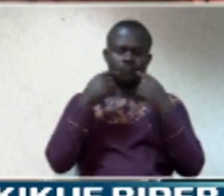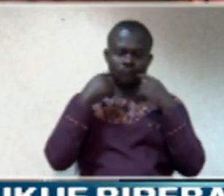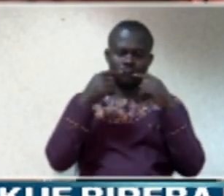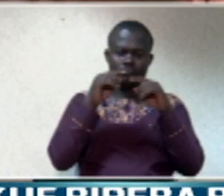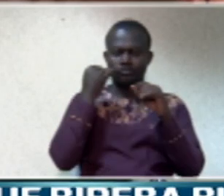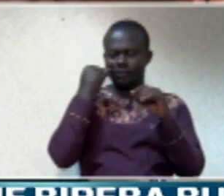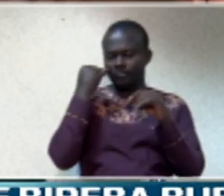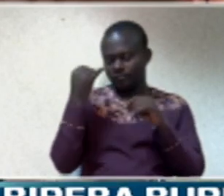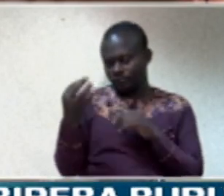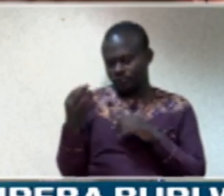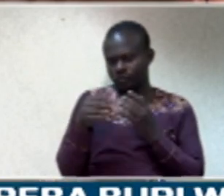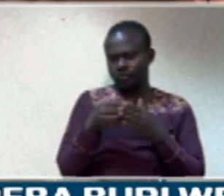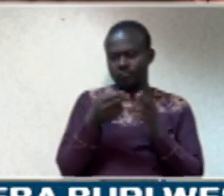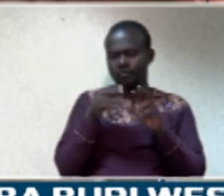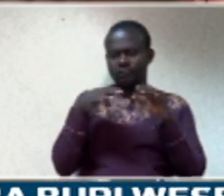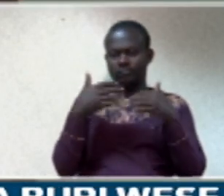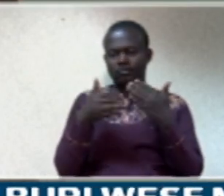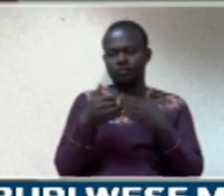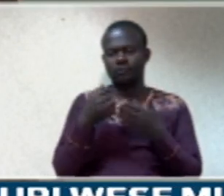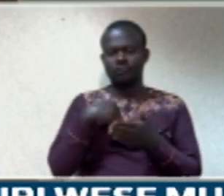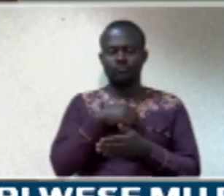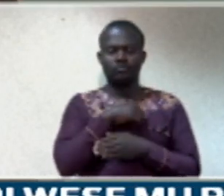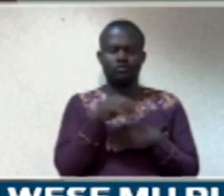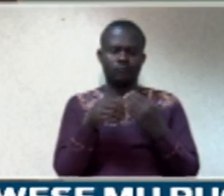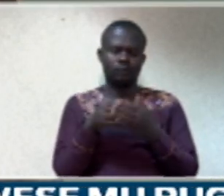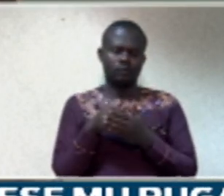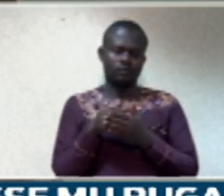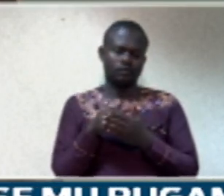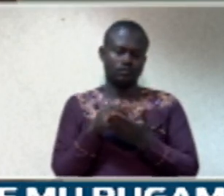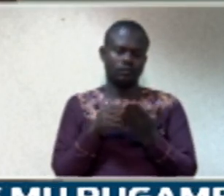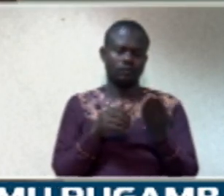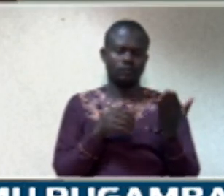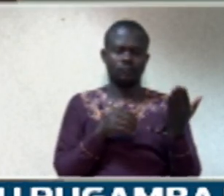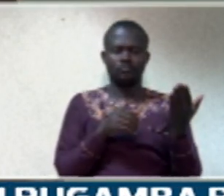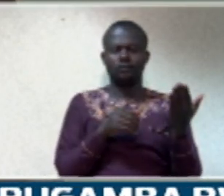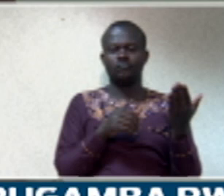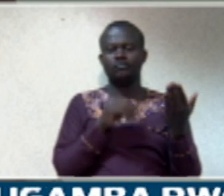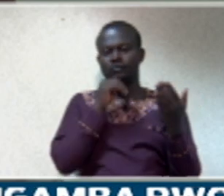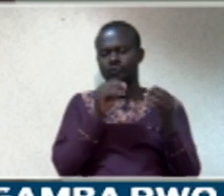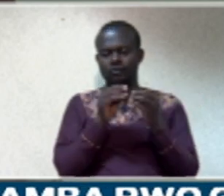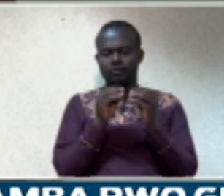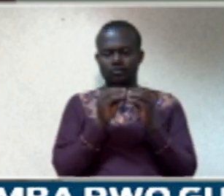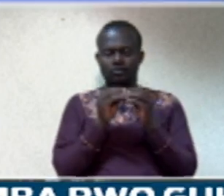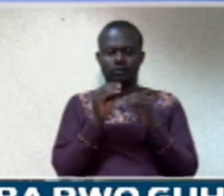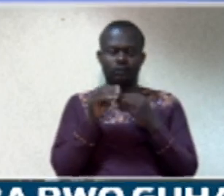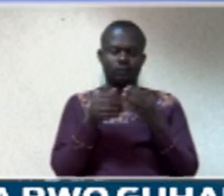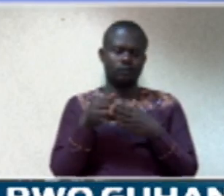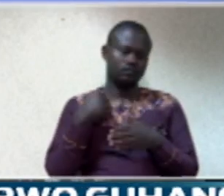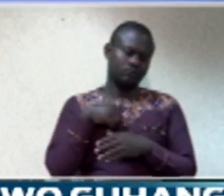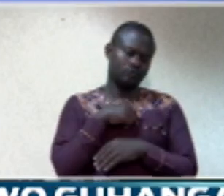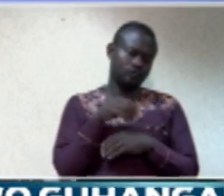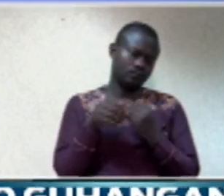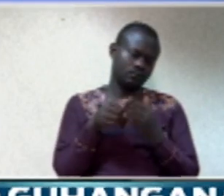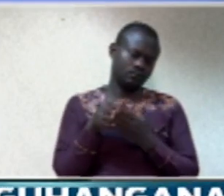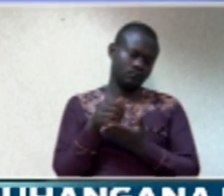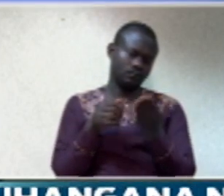se iyo bigenda gute kugira ngo komisiyo ihureho n'imitwe yombi ivuke nuko baba batumvikanye kuri za mpinduka zabaye niba